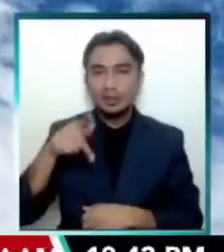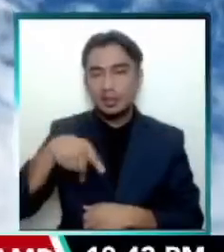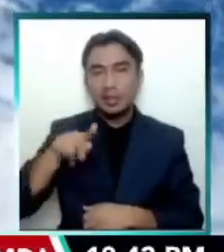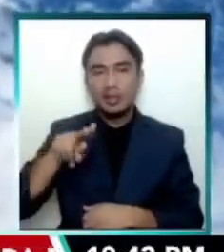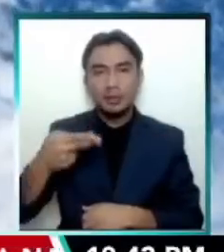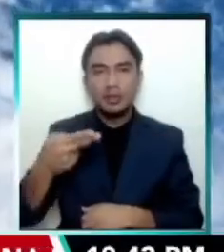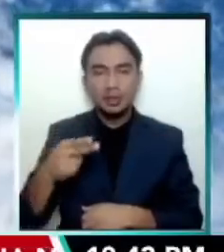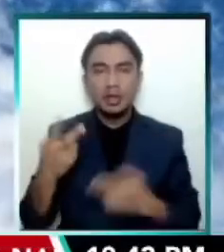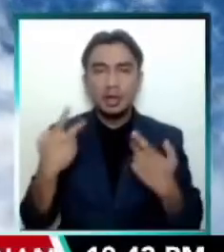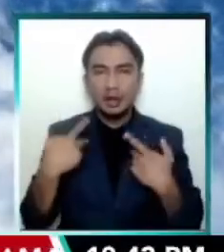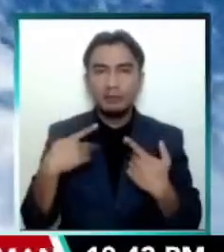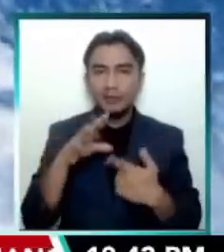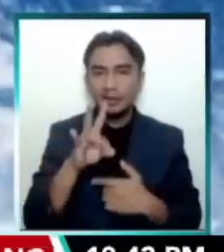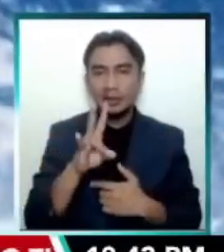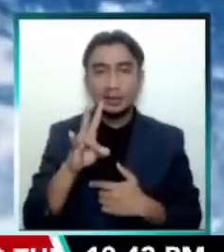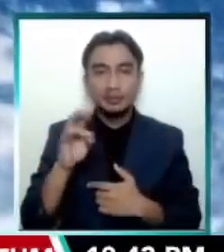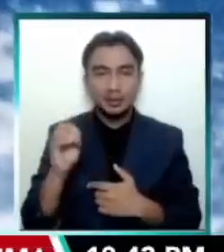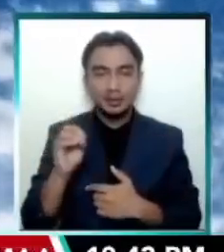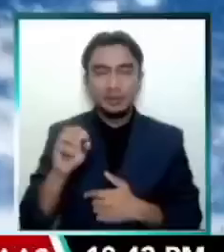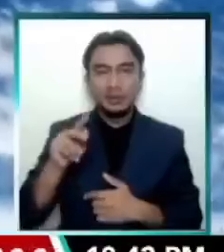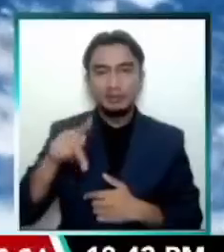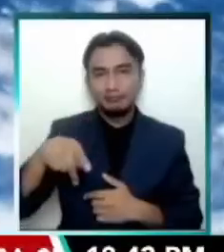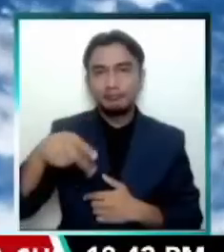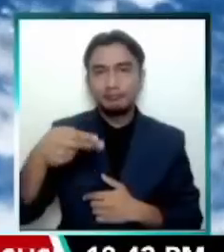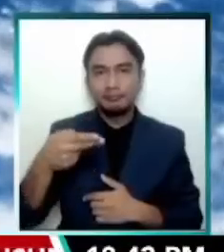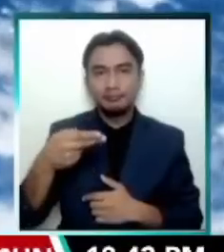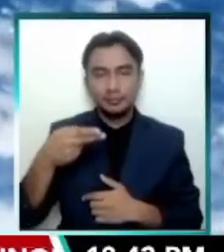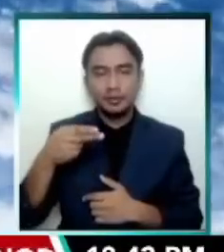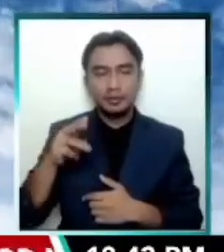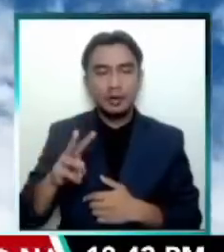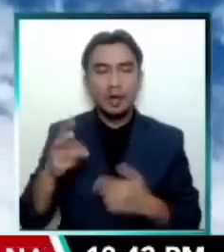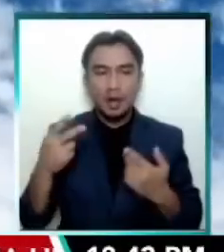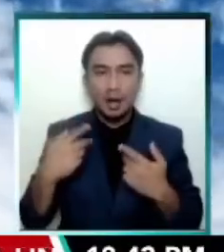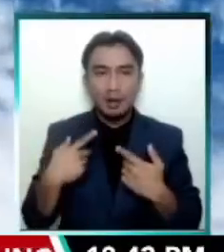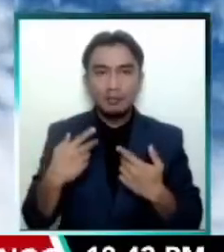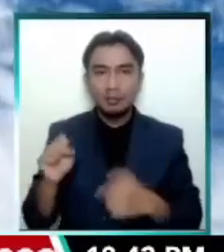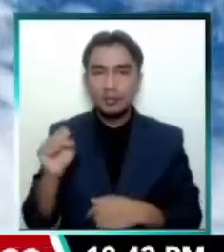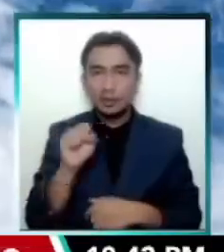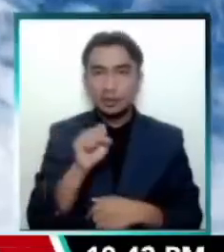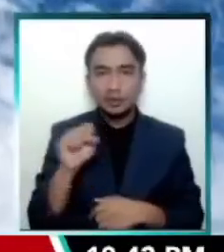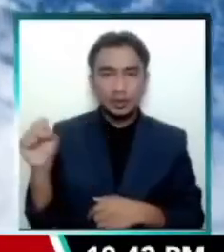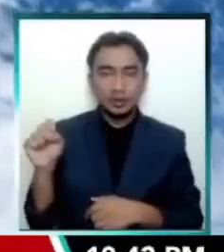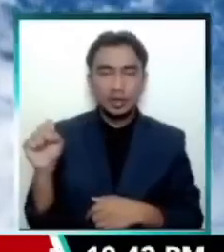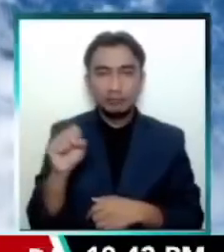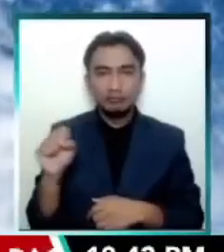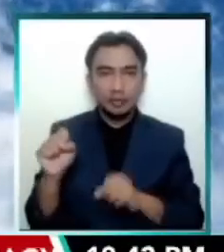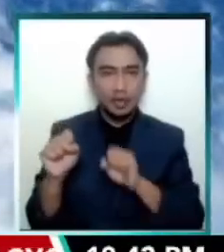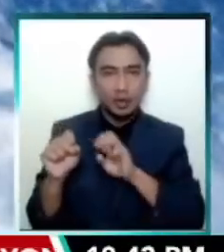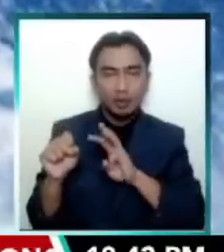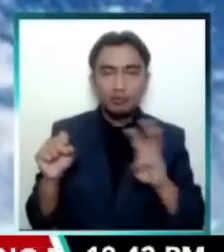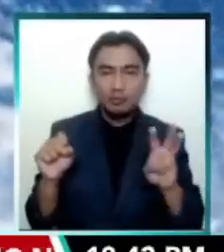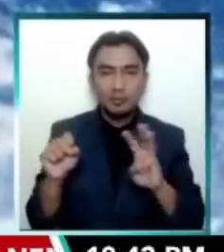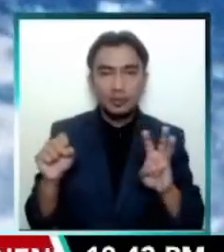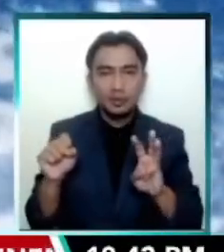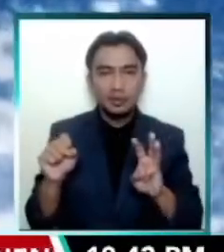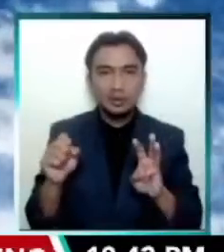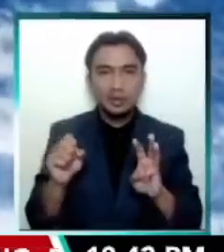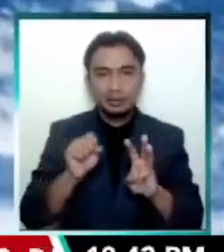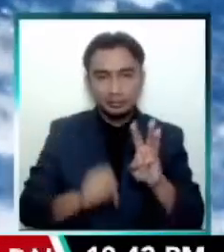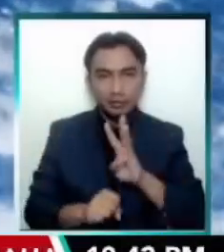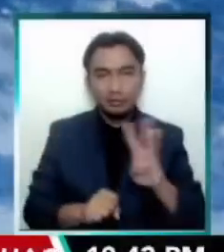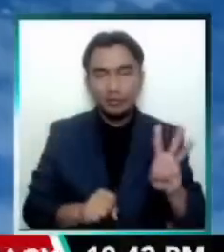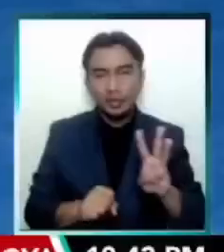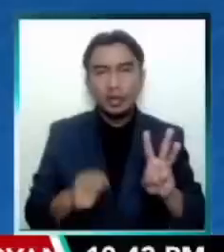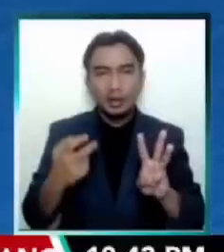70 kilometers per hour. Kumikilos yan pa west-southwest sa bilis na 10 kilometers per hour. Sa forecast